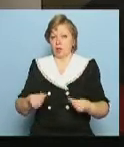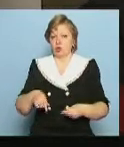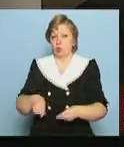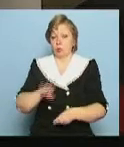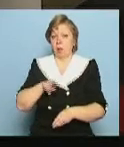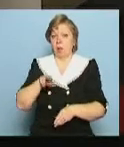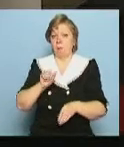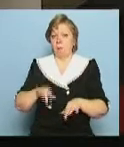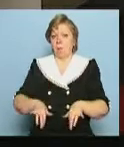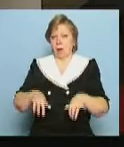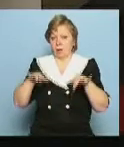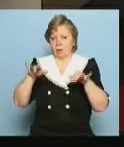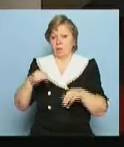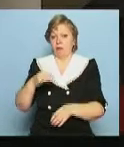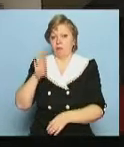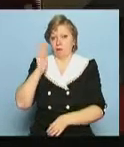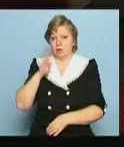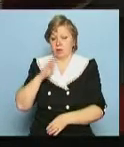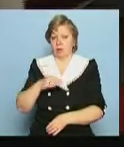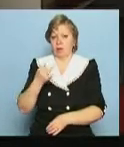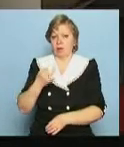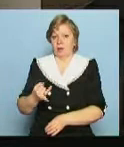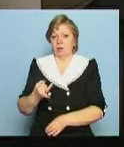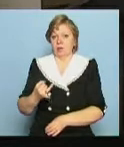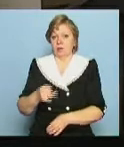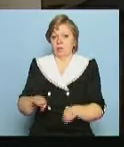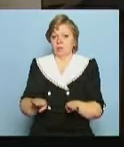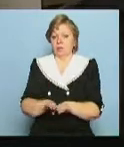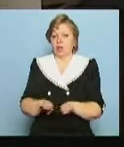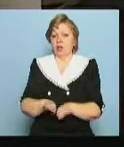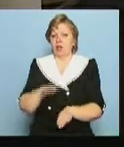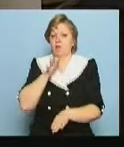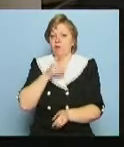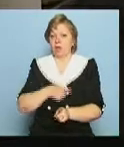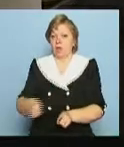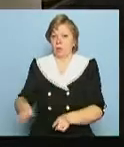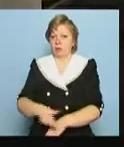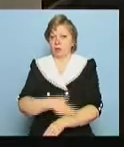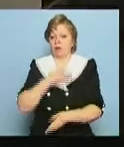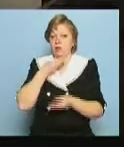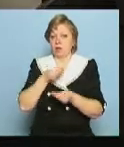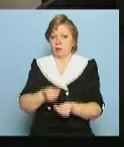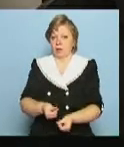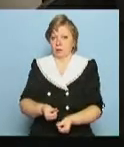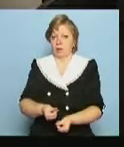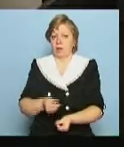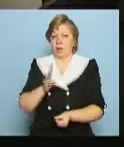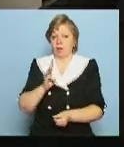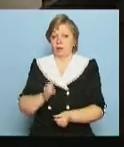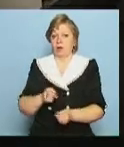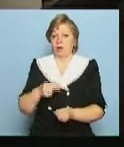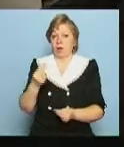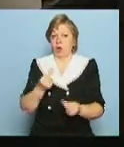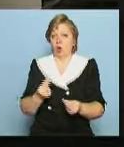воды, он имеет долговременное такое влияние, воздействие на грунт.